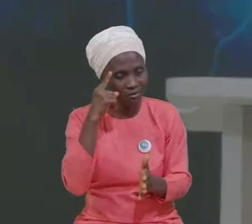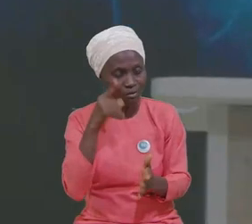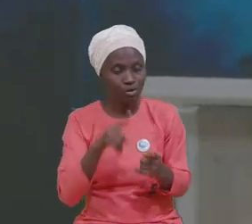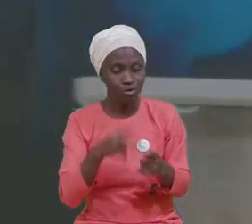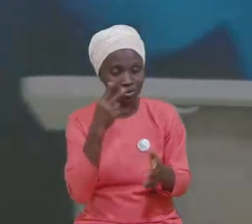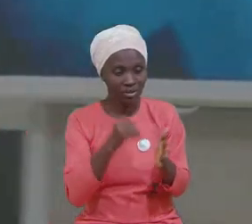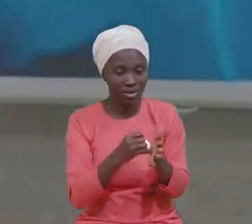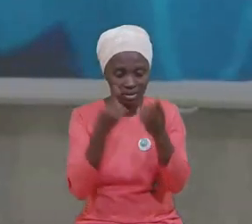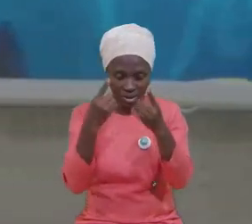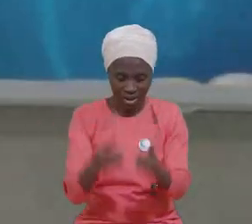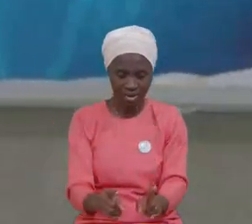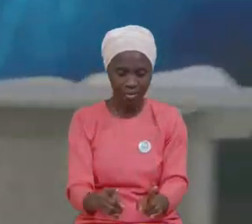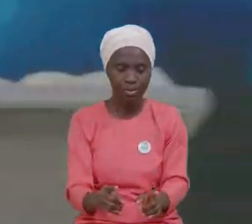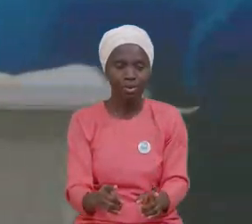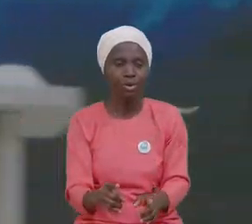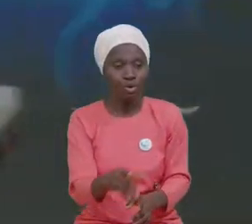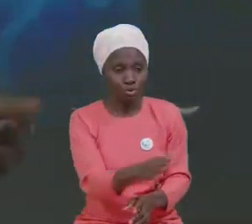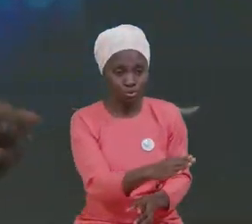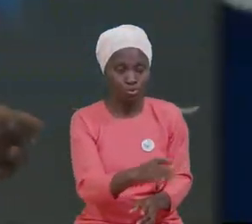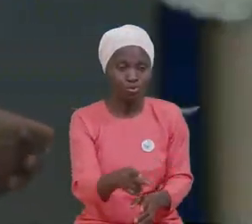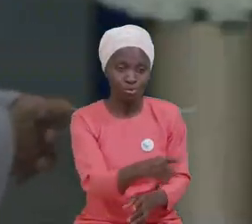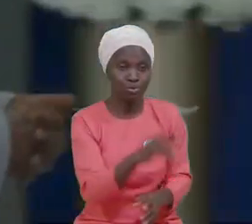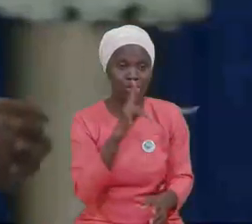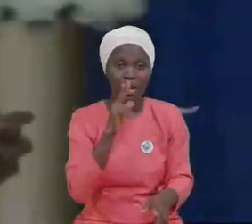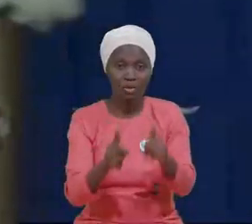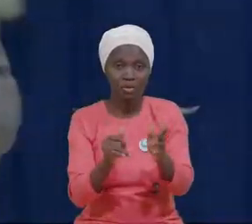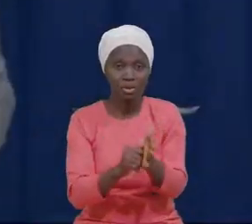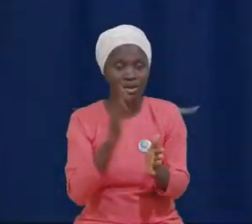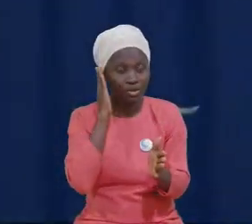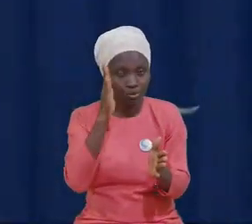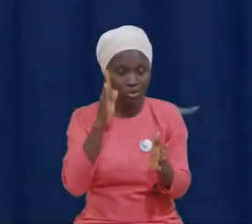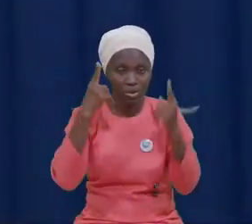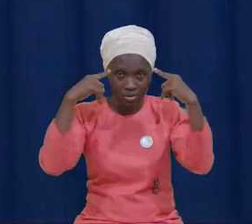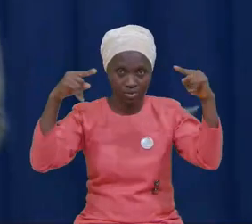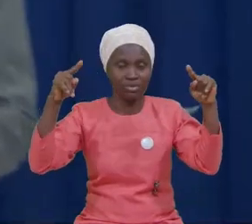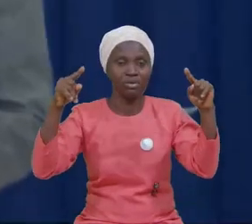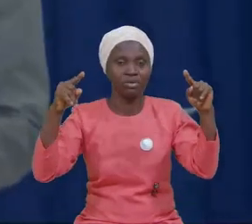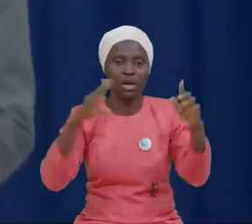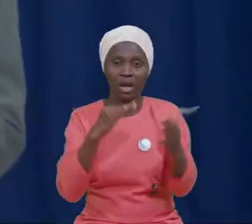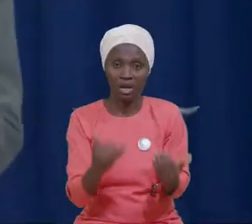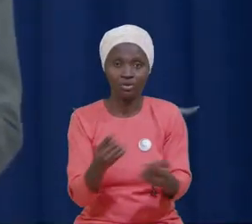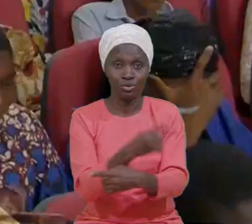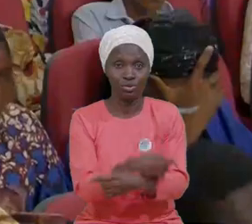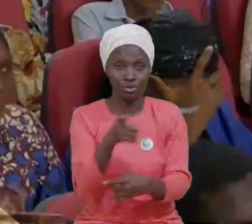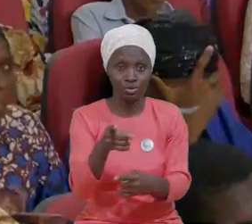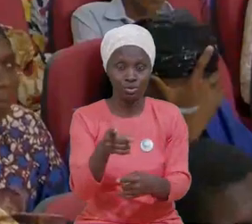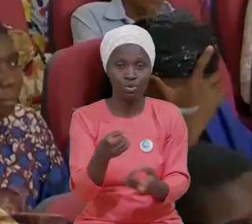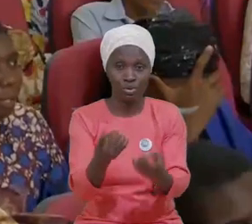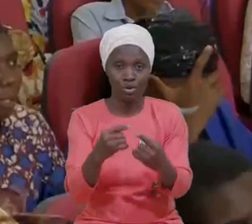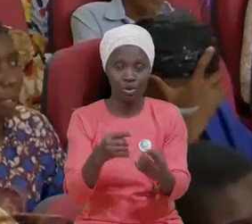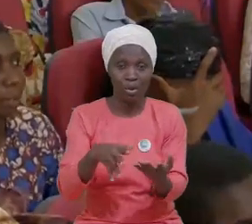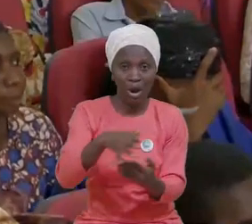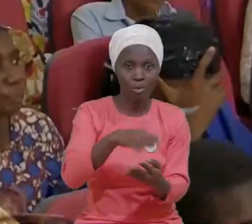ce qu'ils aspirent à avoir. Ce sont ceux-là qui vont réussir. Et aujourd'hui, tu viens parmi les gens au nom